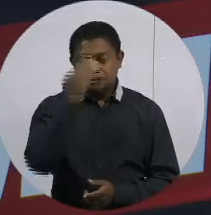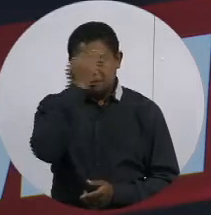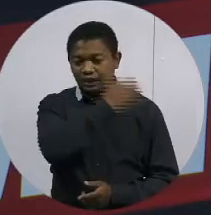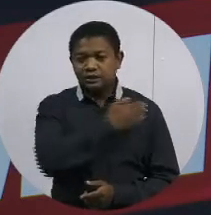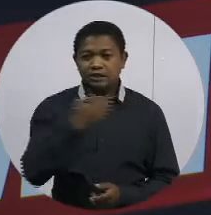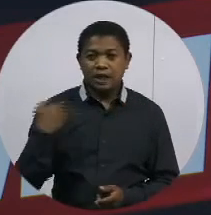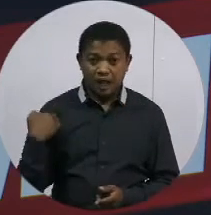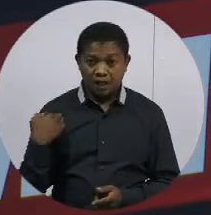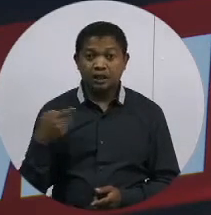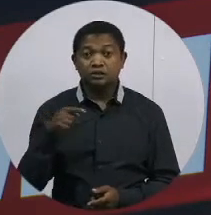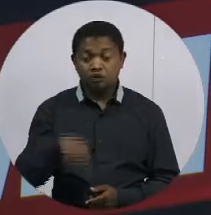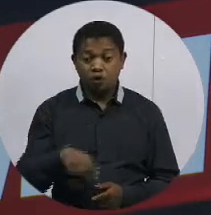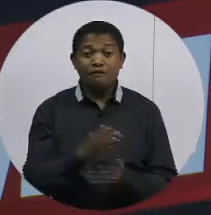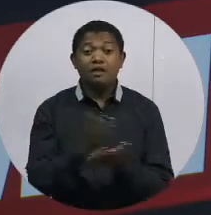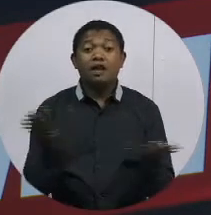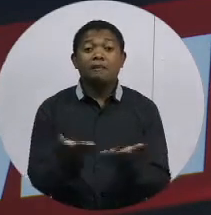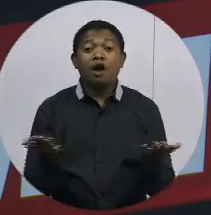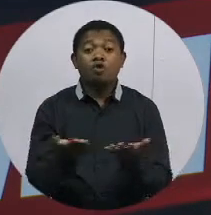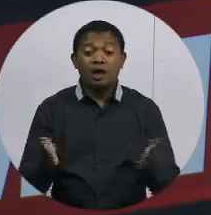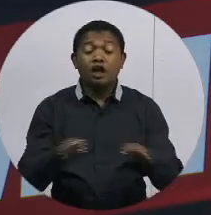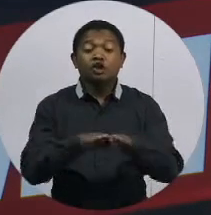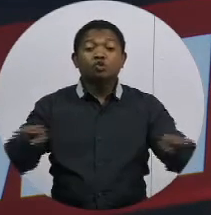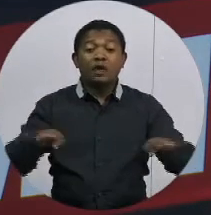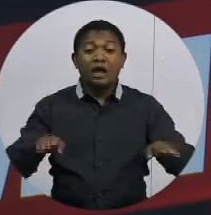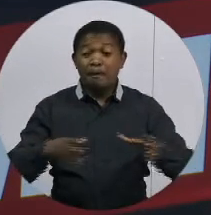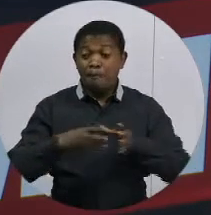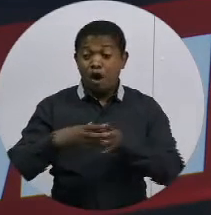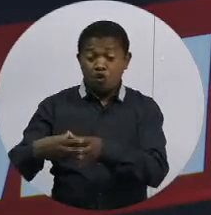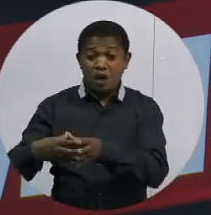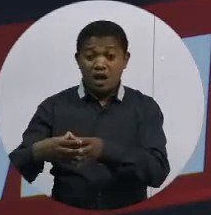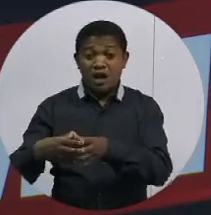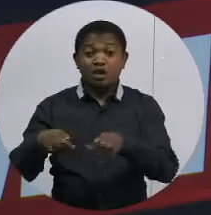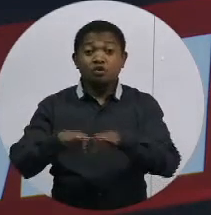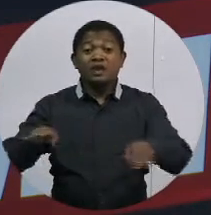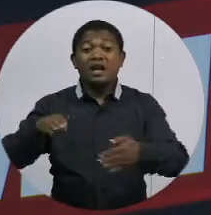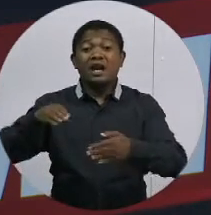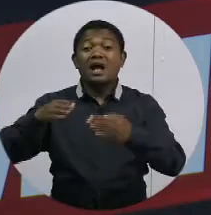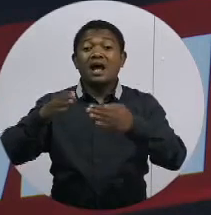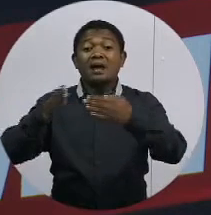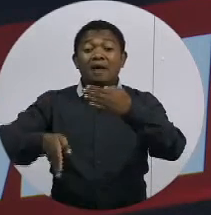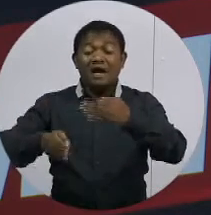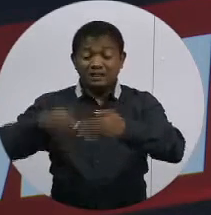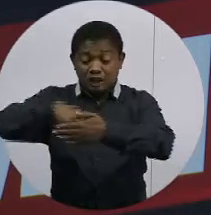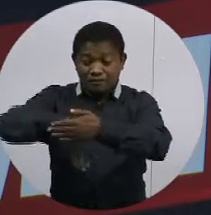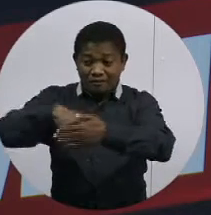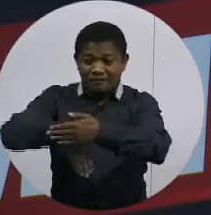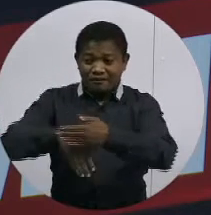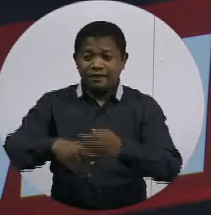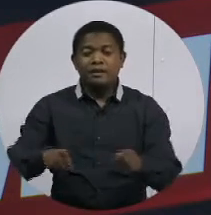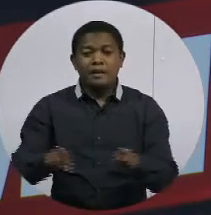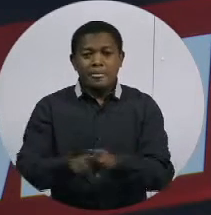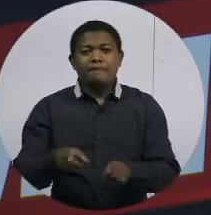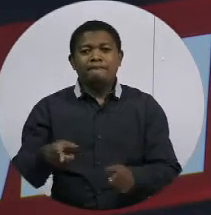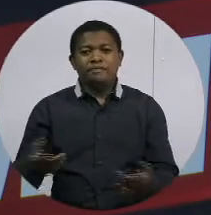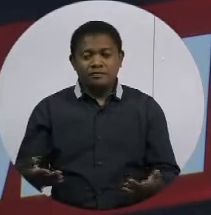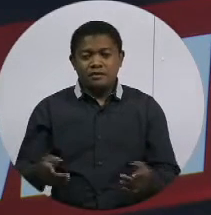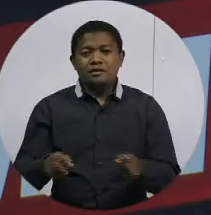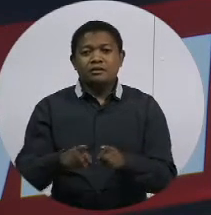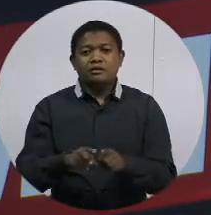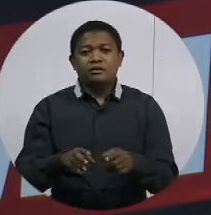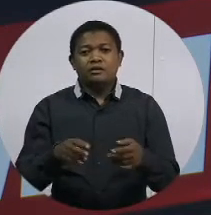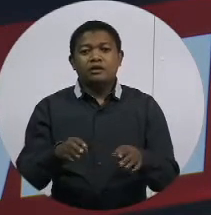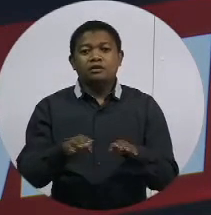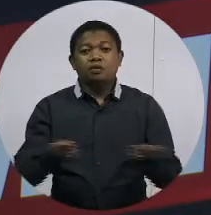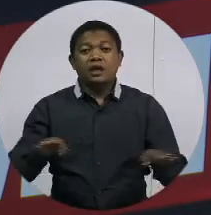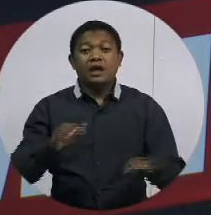Analamanga nefa tsy manana fasandrazana atao anatin'ny faritra ny BMH. Misy anefa ireo lamina tsy maintsy arahan'ireo